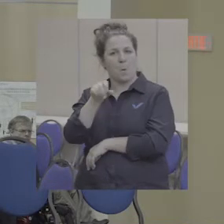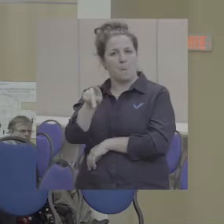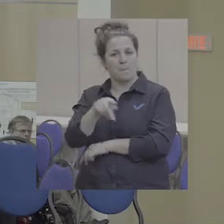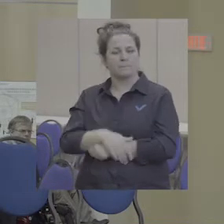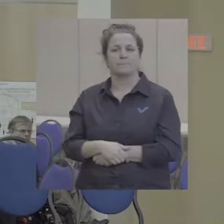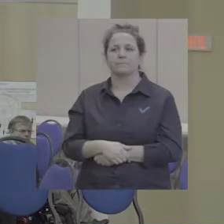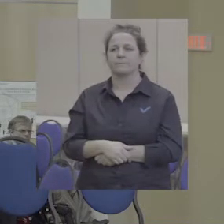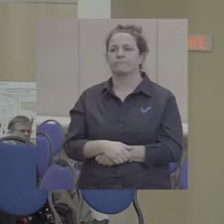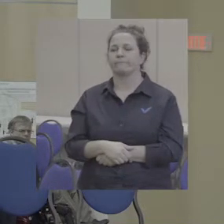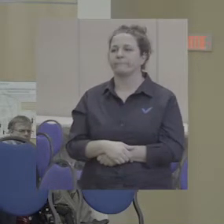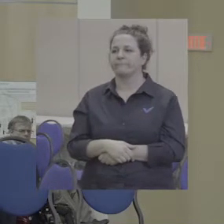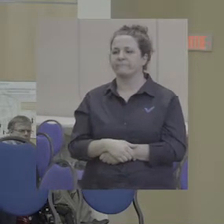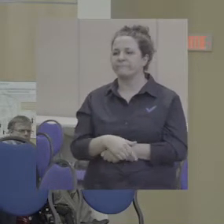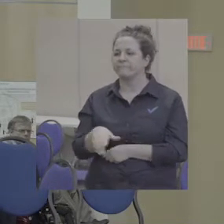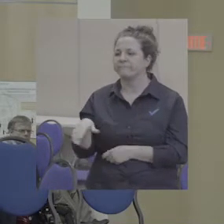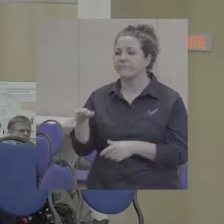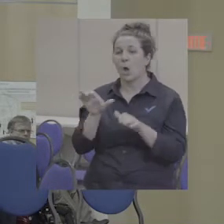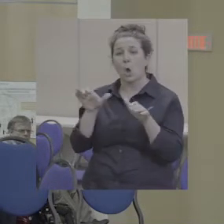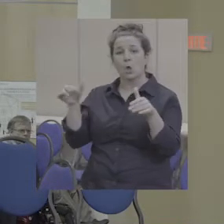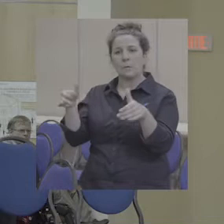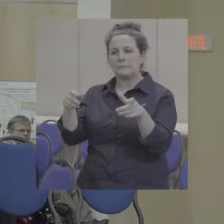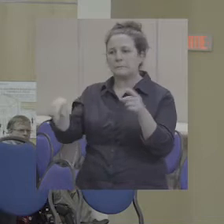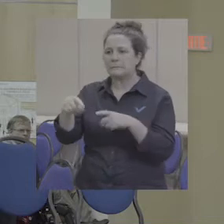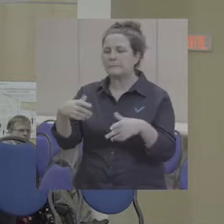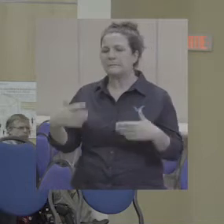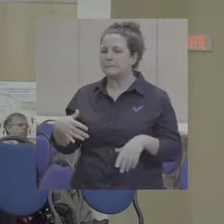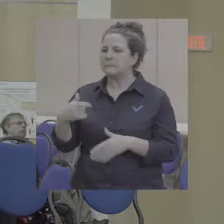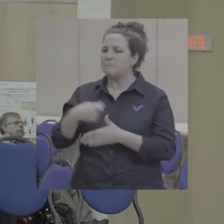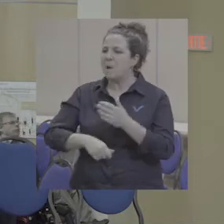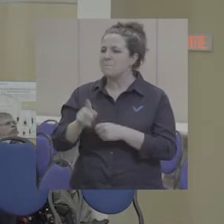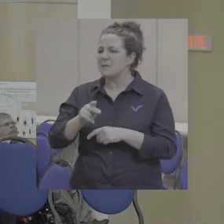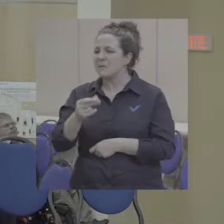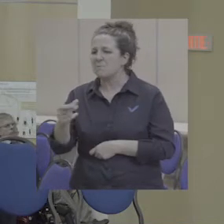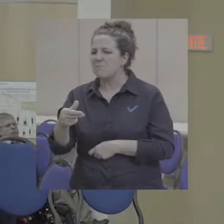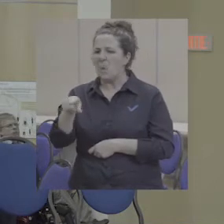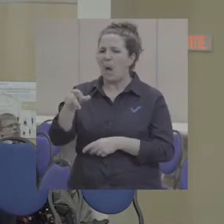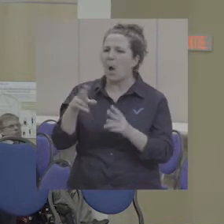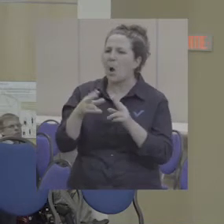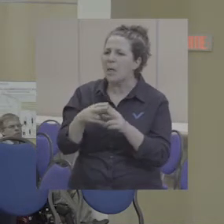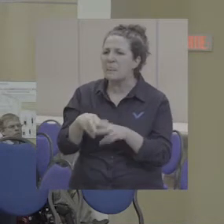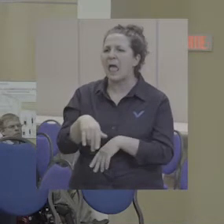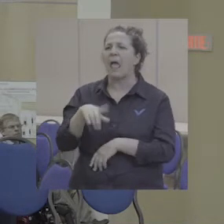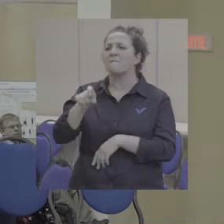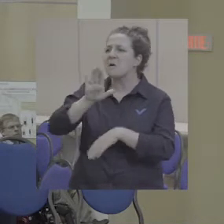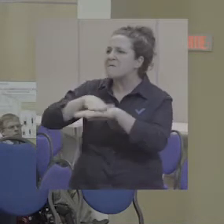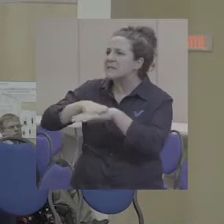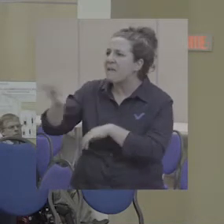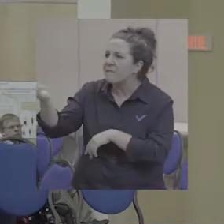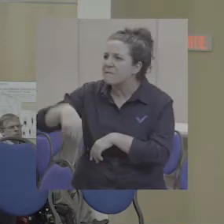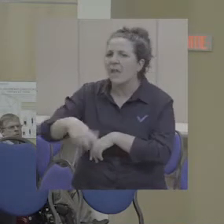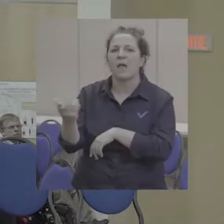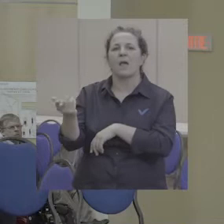temps, « Ah, il manque de personnes handicapées, en connaissez-vous? Dites-leur de venir,